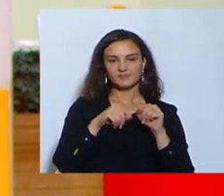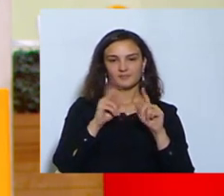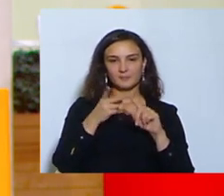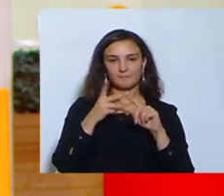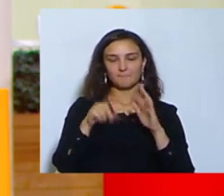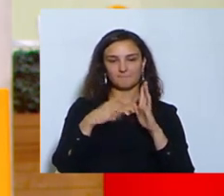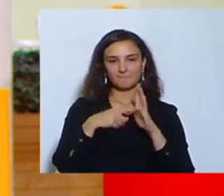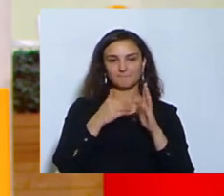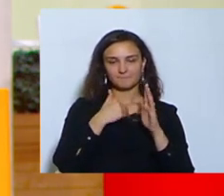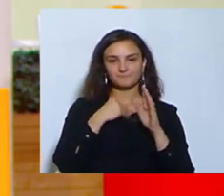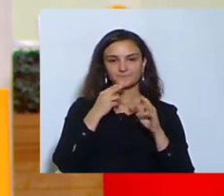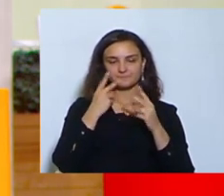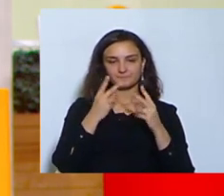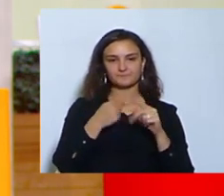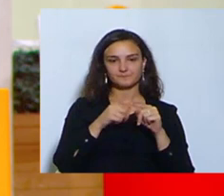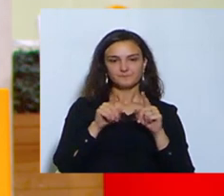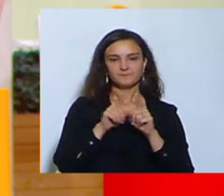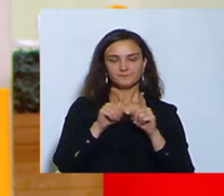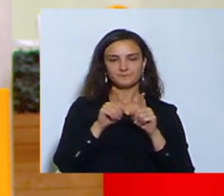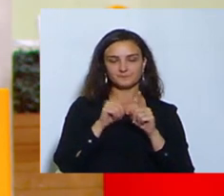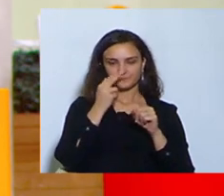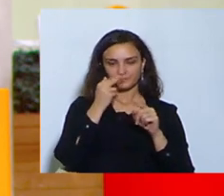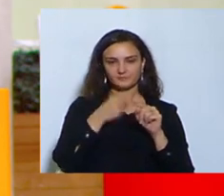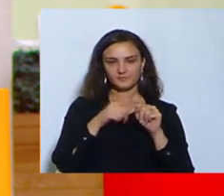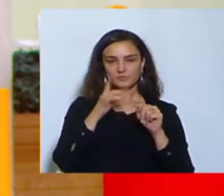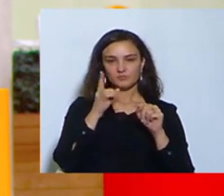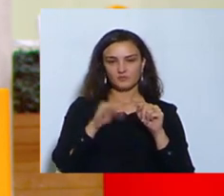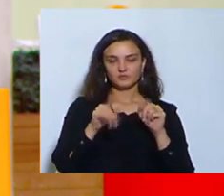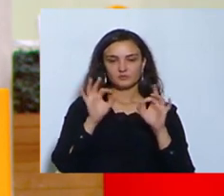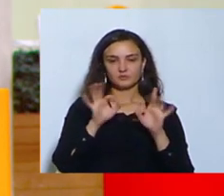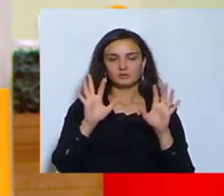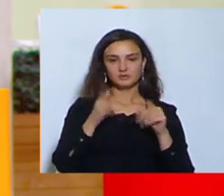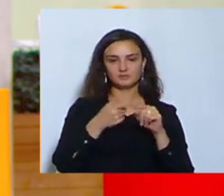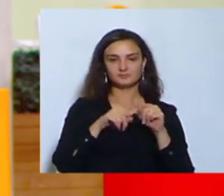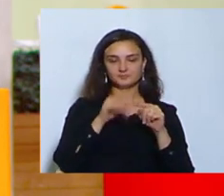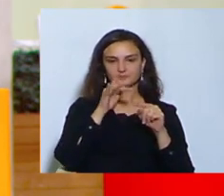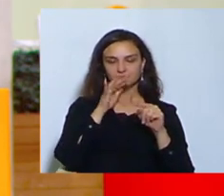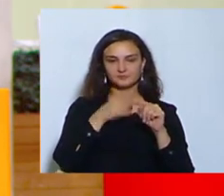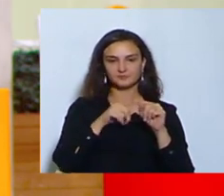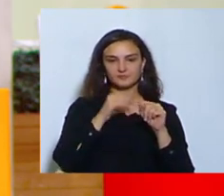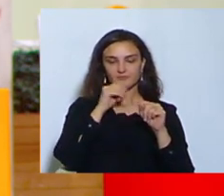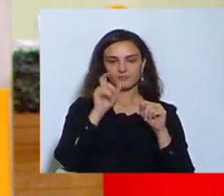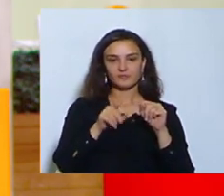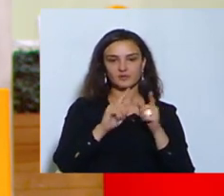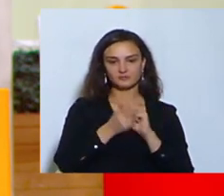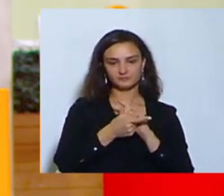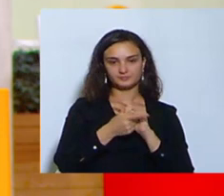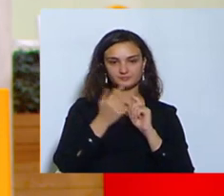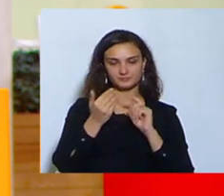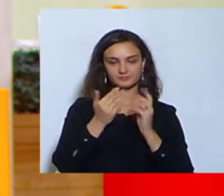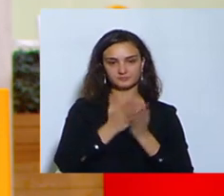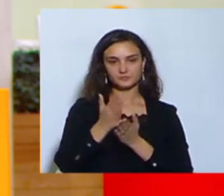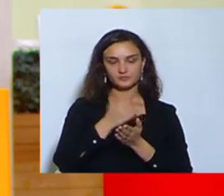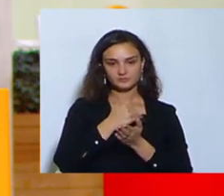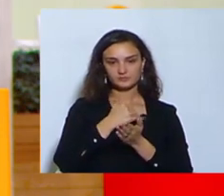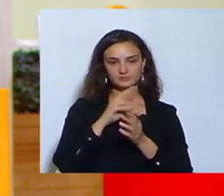მეორე საკითხი, რაზედაც მინდა მიაქციოთ ყურადღება, მიუხედავად ჩვევებისა, თუ ბავშვს მოულოდნელად ან მოზარდს ადამიანს შეეცვალა